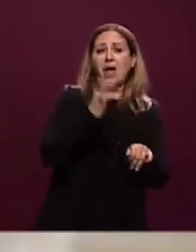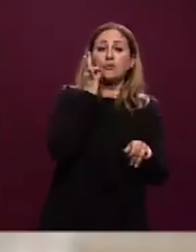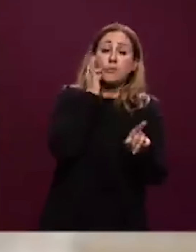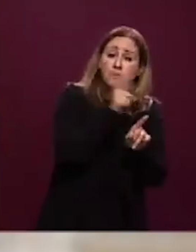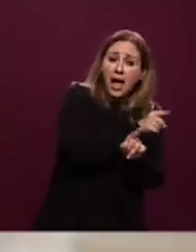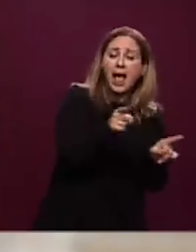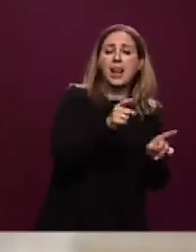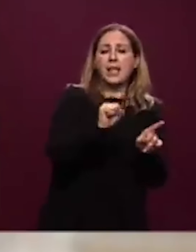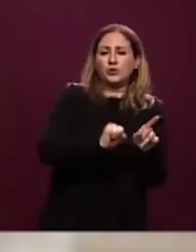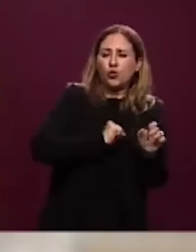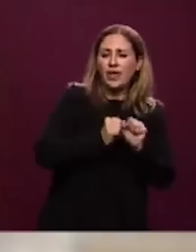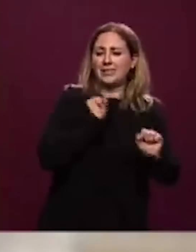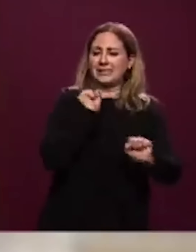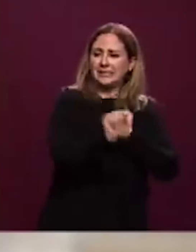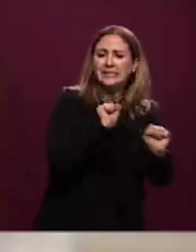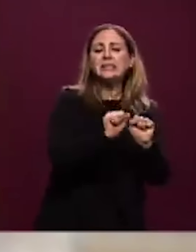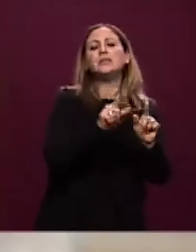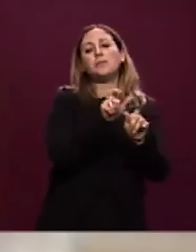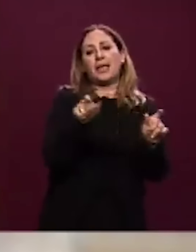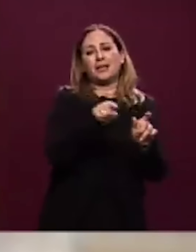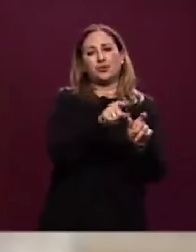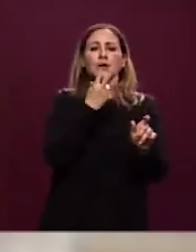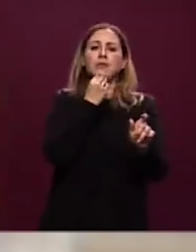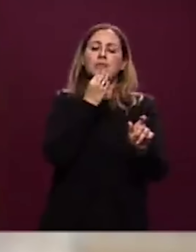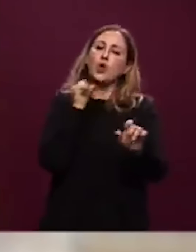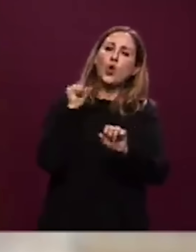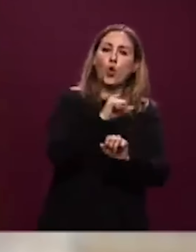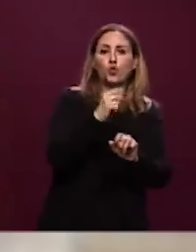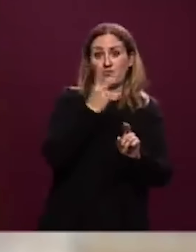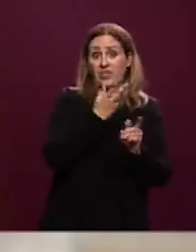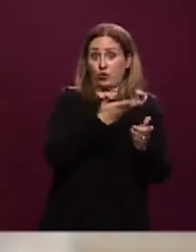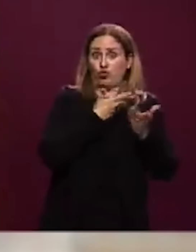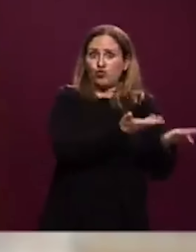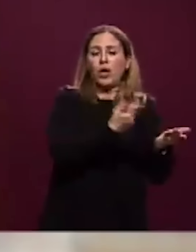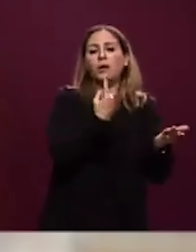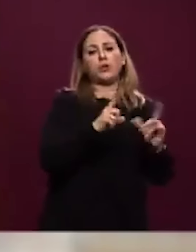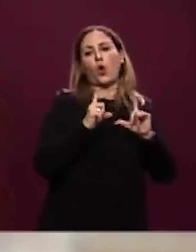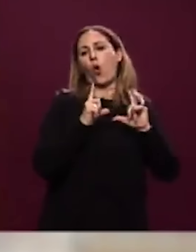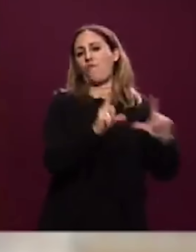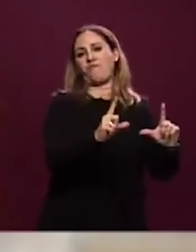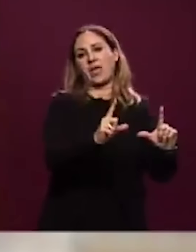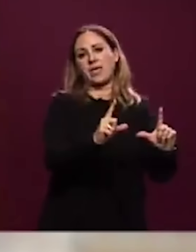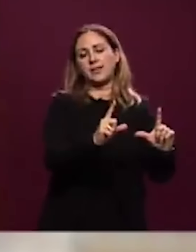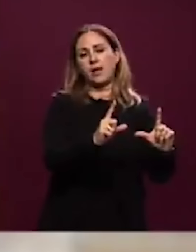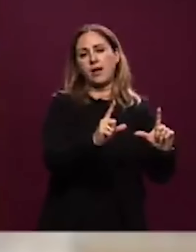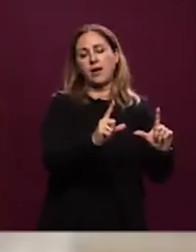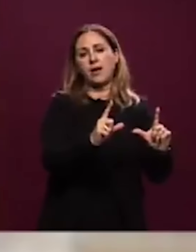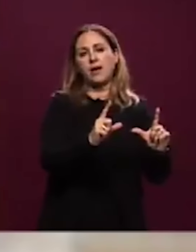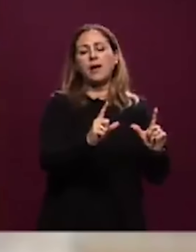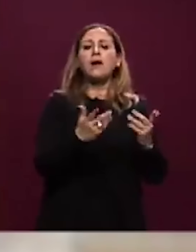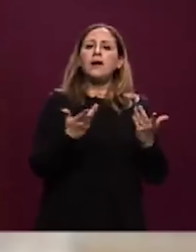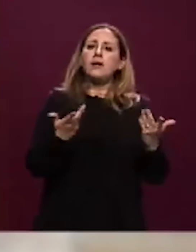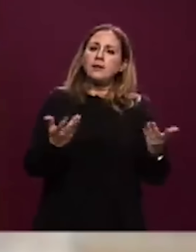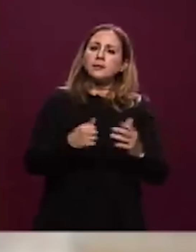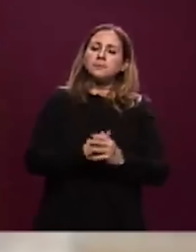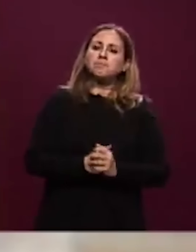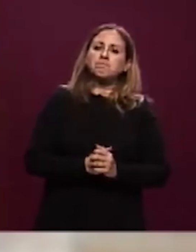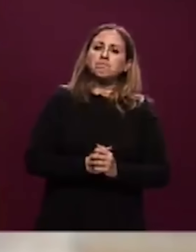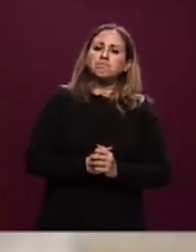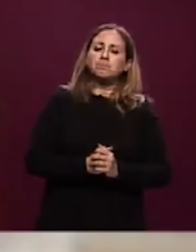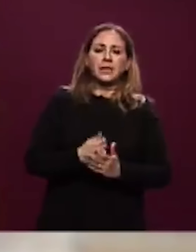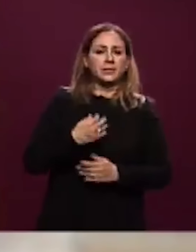vero antisemitismo. È un'offesa nei loro confronti. E intanto, appunto, sempre perché